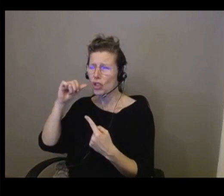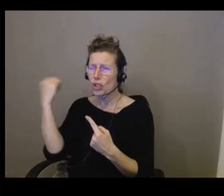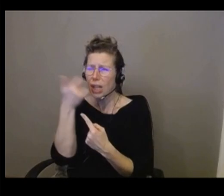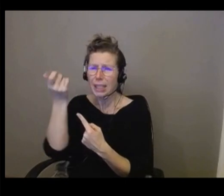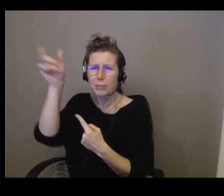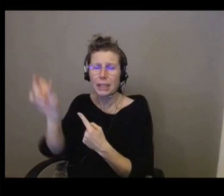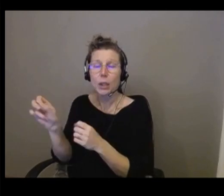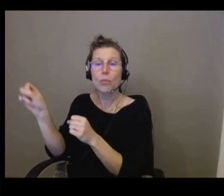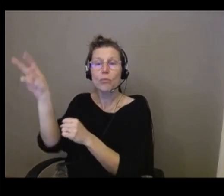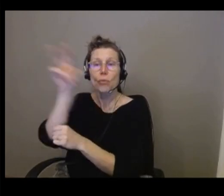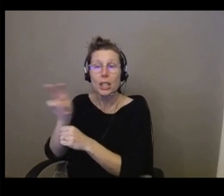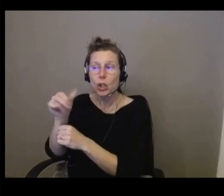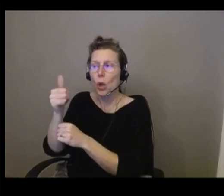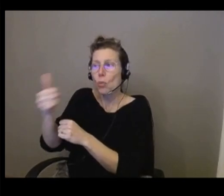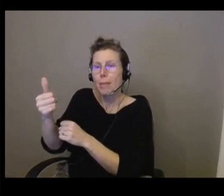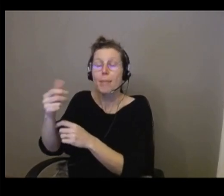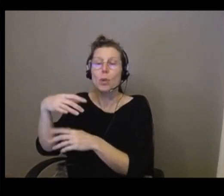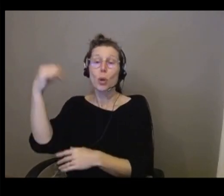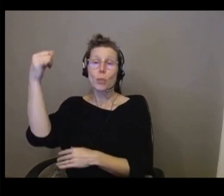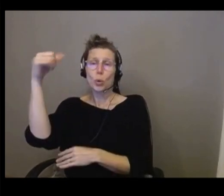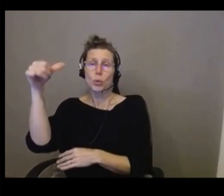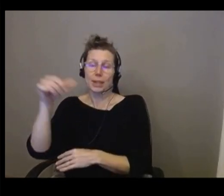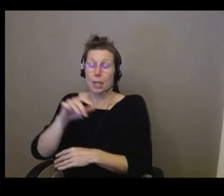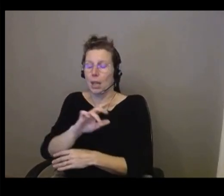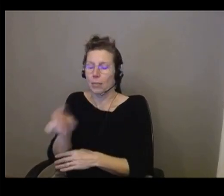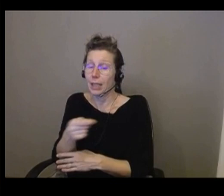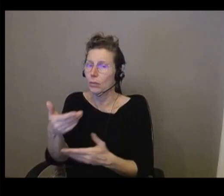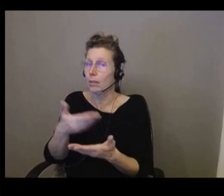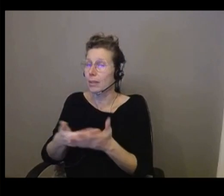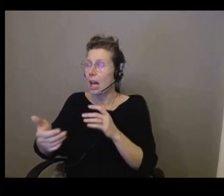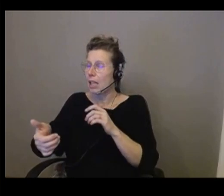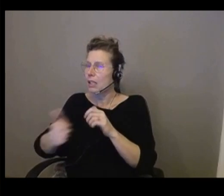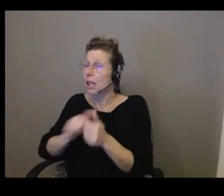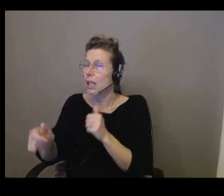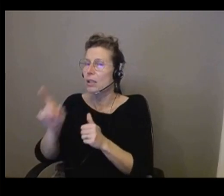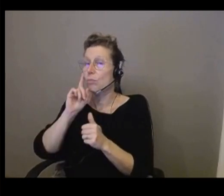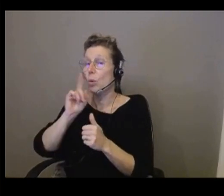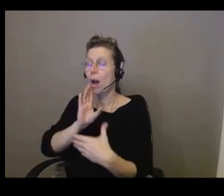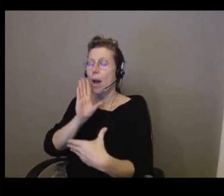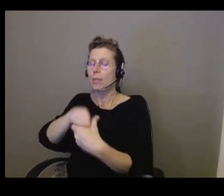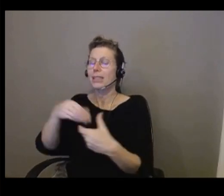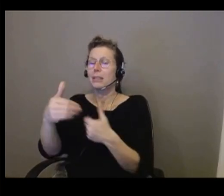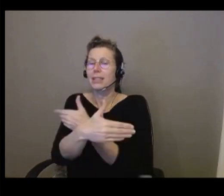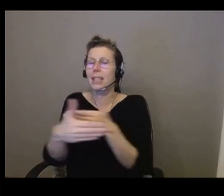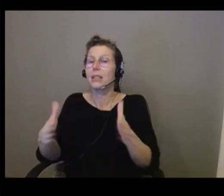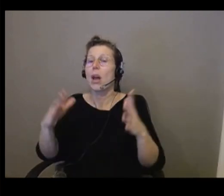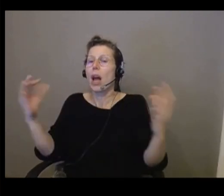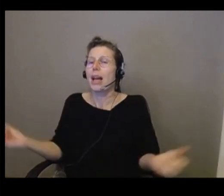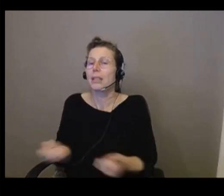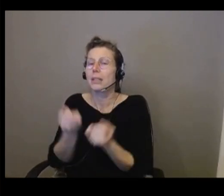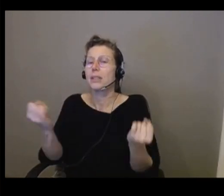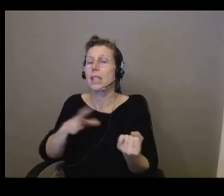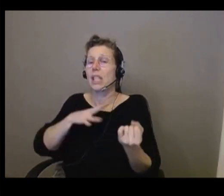un secteur d'activité où il y a énormément de flux de voyageurs au quotidien. Mais il y a vraiment une